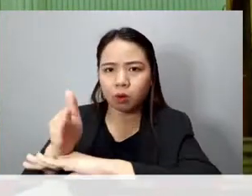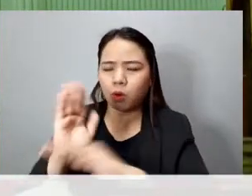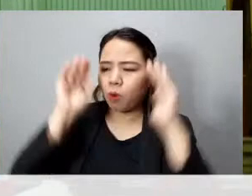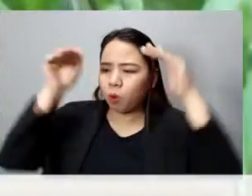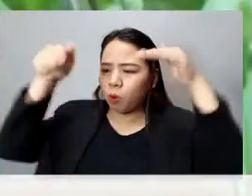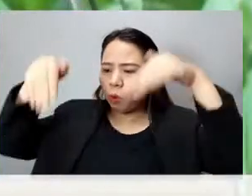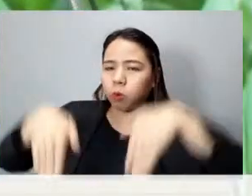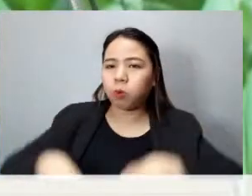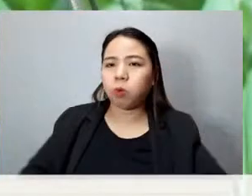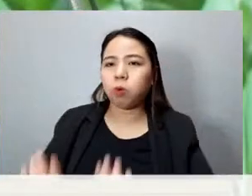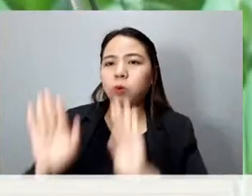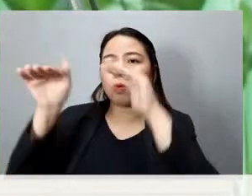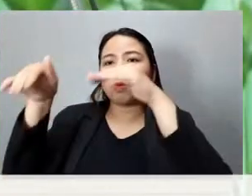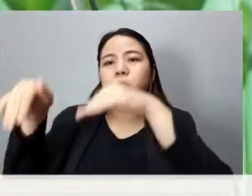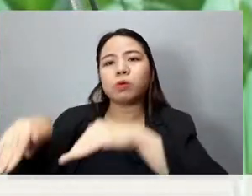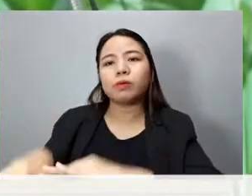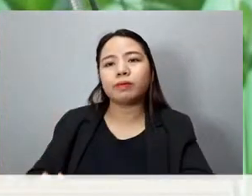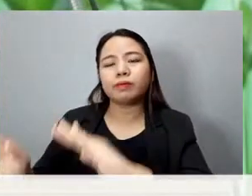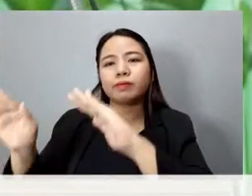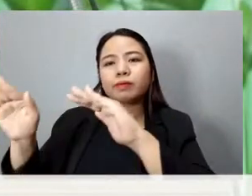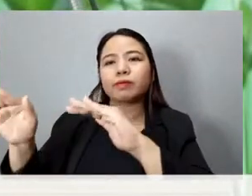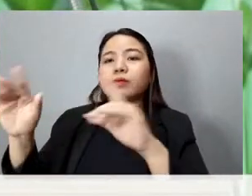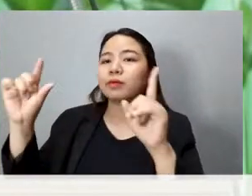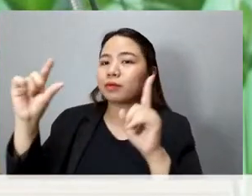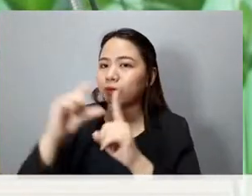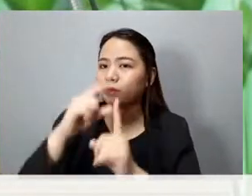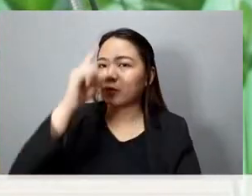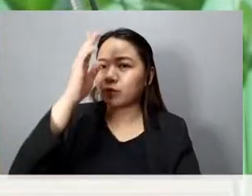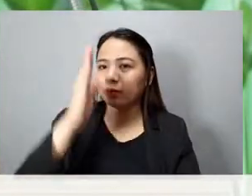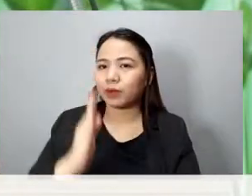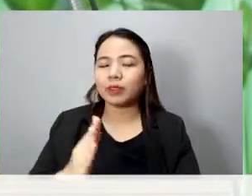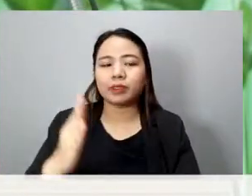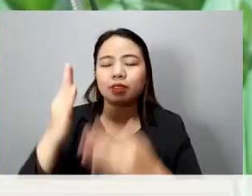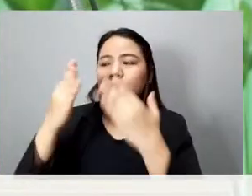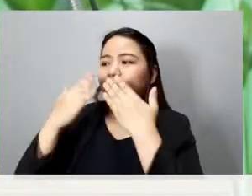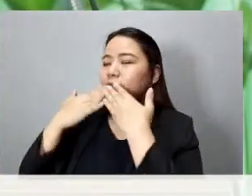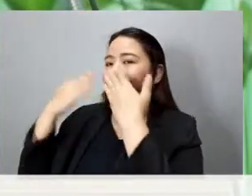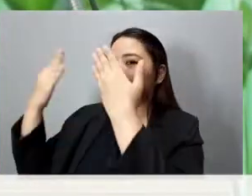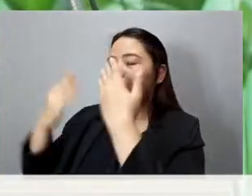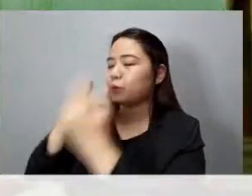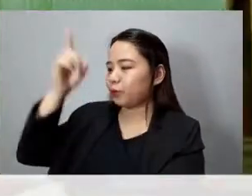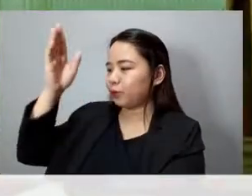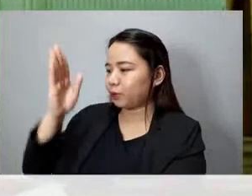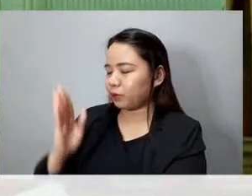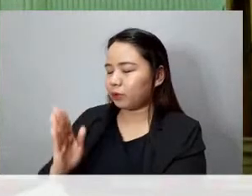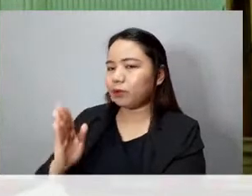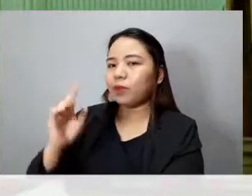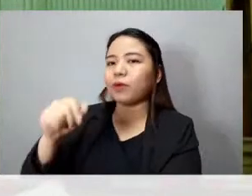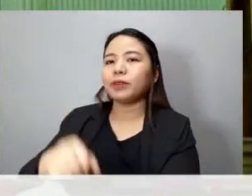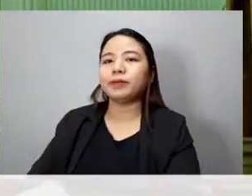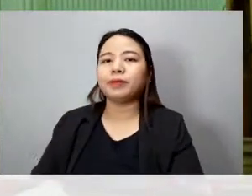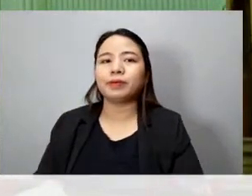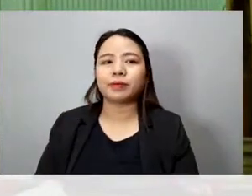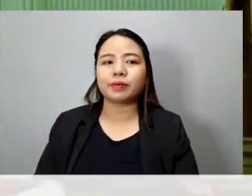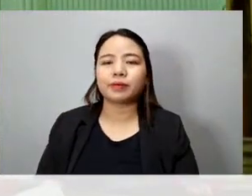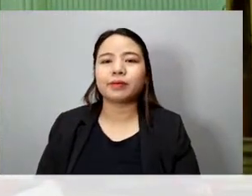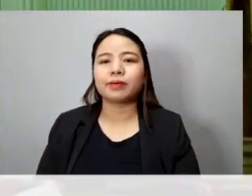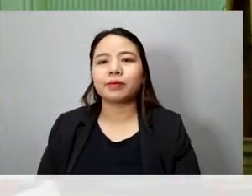naglalakihan. Ang salita ng Diyos. Salamat sa Diyos.